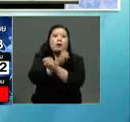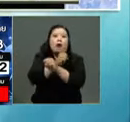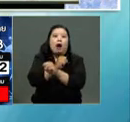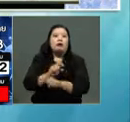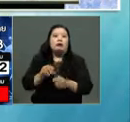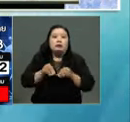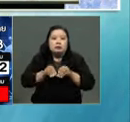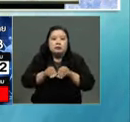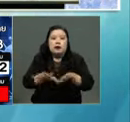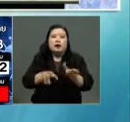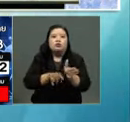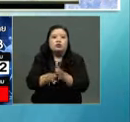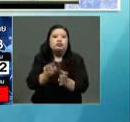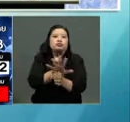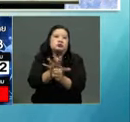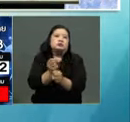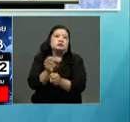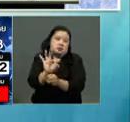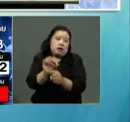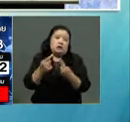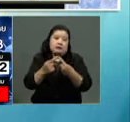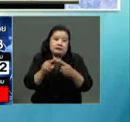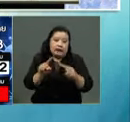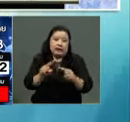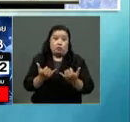ของสเปนกับว่าประเทศสเปนประสบความเร็จอย่างดีในการในหลายสัปดาห์ที่ผ่านมาที่ในการควบคุมนะครับการแพร่ระบาดของโคล19แต่ยังไม่สามารถจับผ่อนคลายได้เนื่องจากไวรัสยังอยู่ในประเทศของเขานะครับ